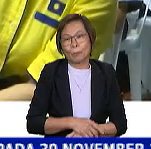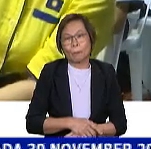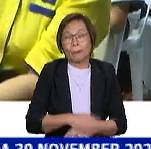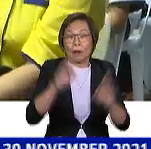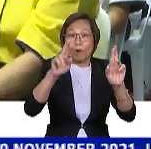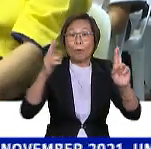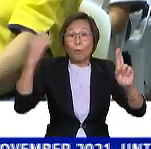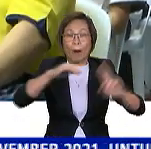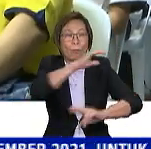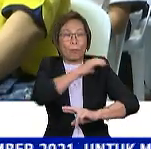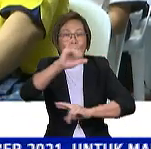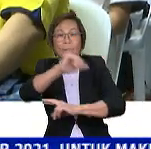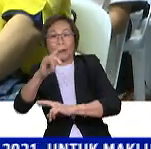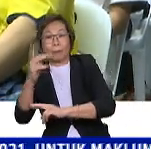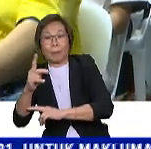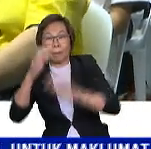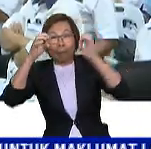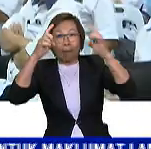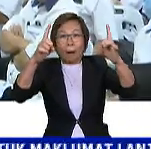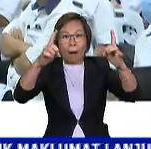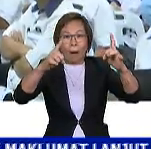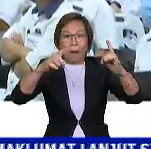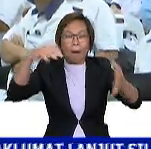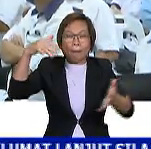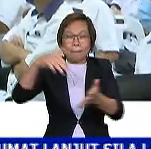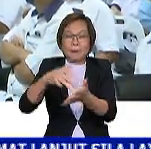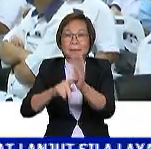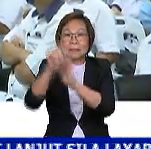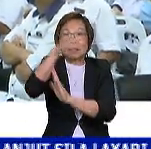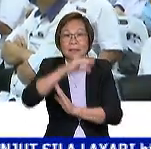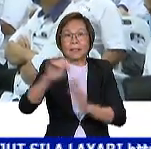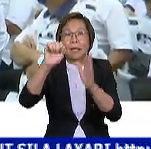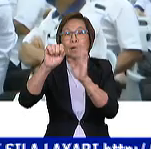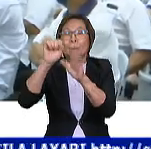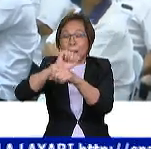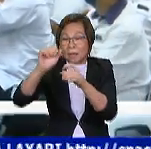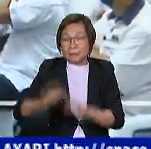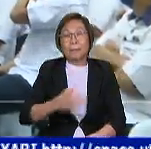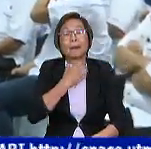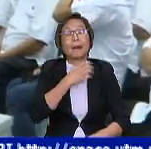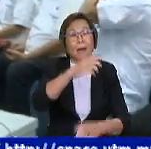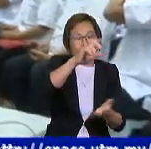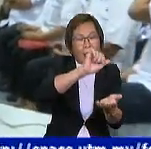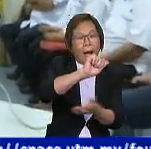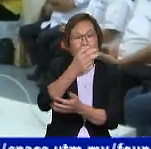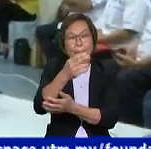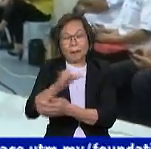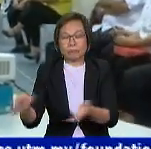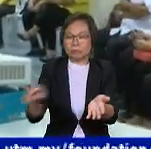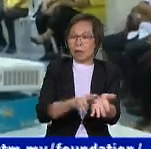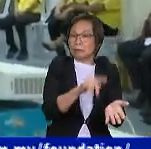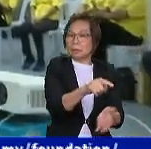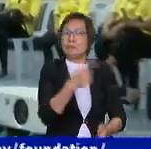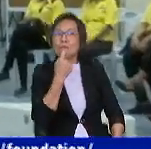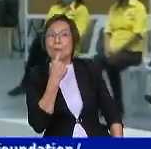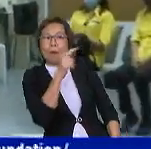Rabu lepas, Pengerusi Jawatankuasa Pendidikan Pengajian Tinggi dan Sumber Manusia Perak Ahmad Saidi Muhammad Daud dilaporkan